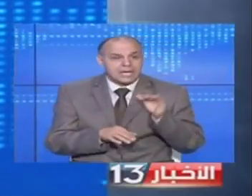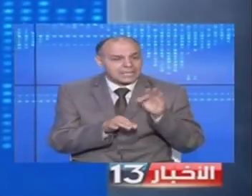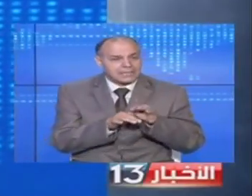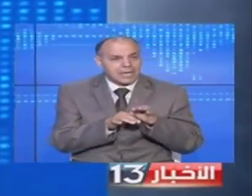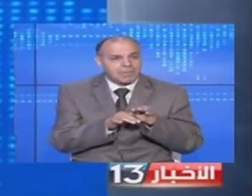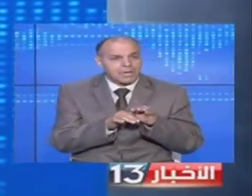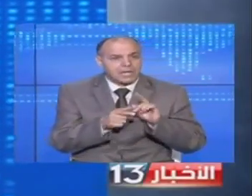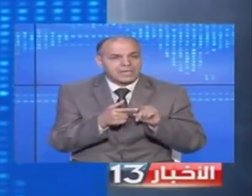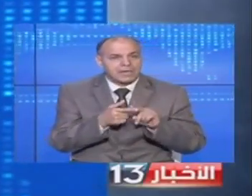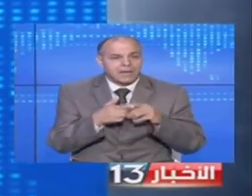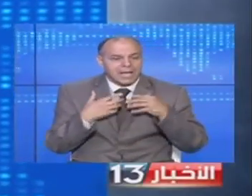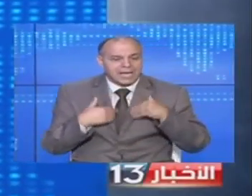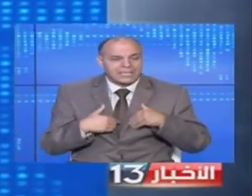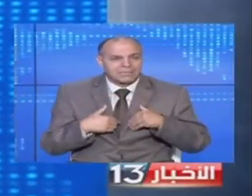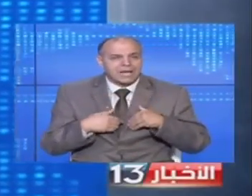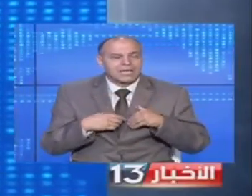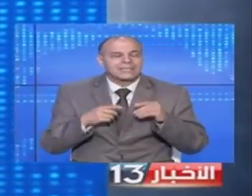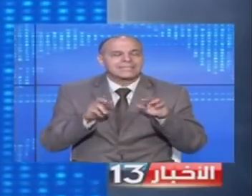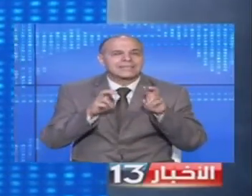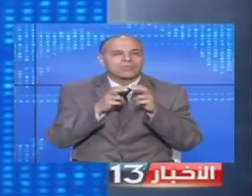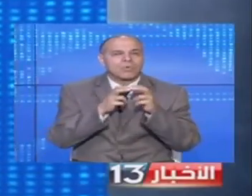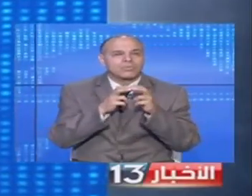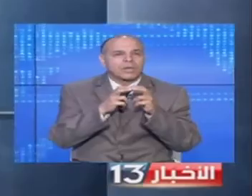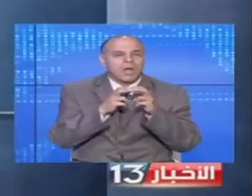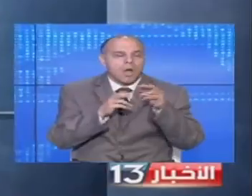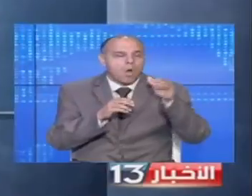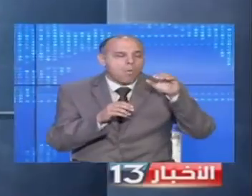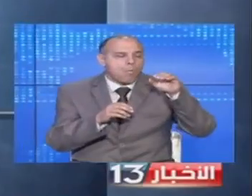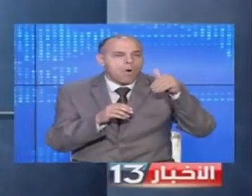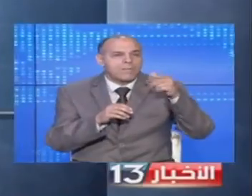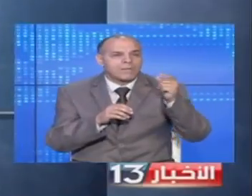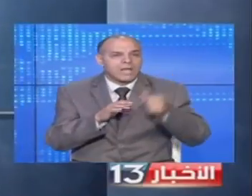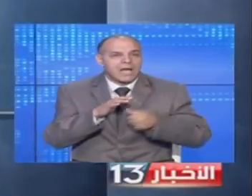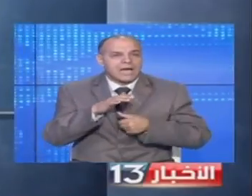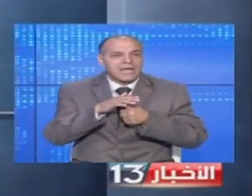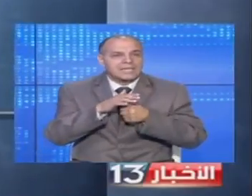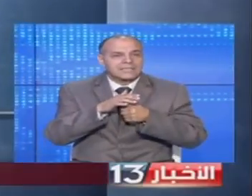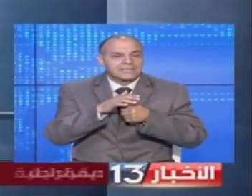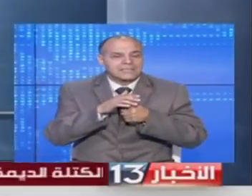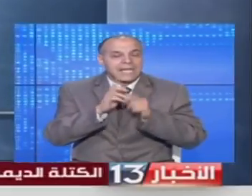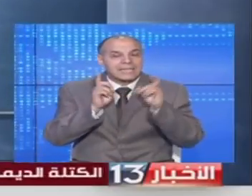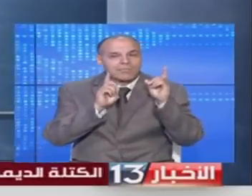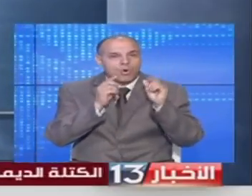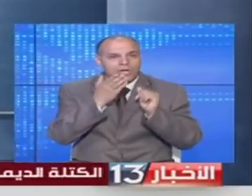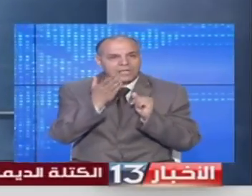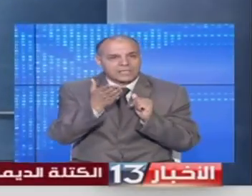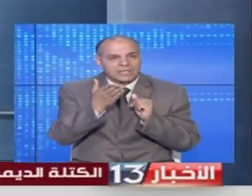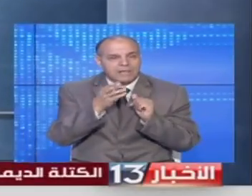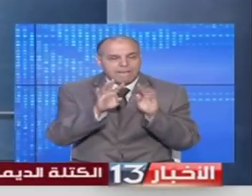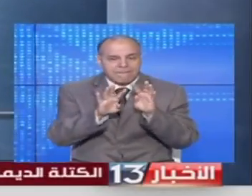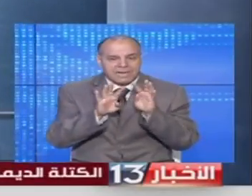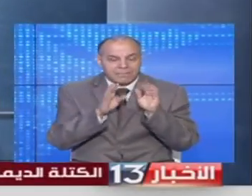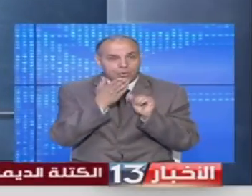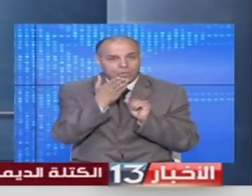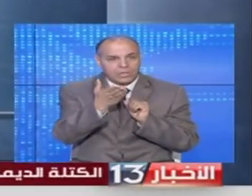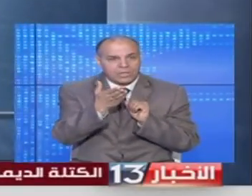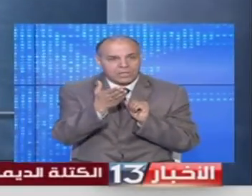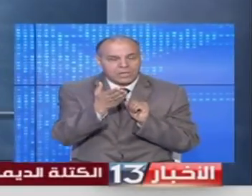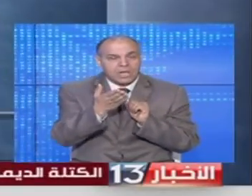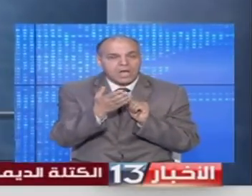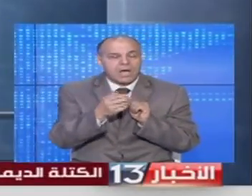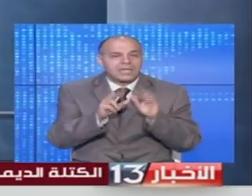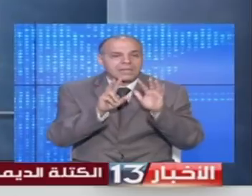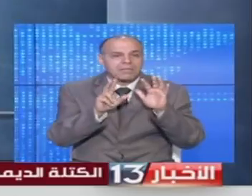النائب عن حزب التيار الديمقراطي محمد عمار رئيسا للكتله الديمقراطيه بالبرلمان التي تضم